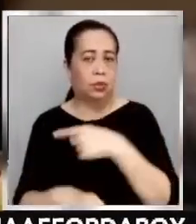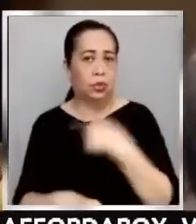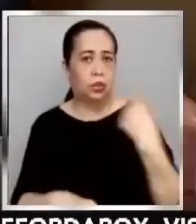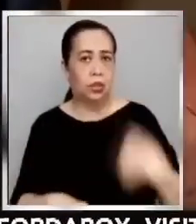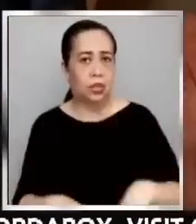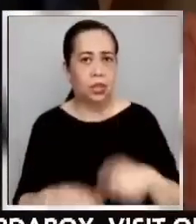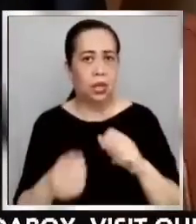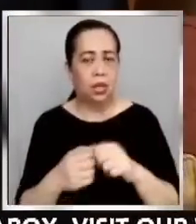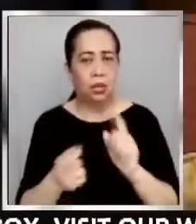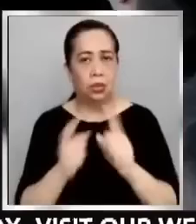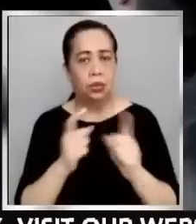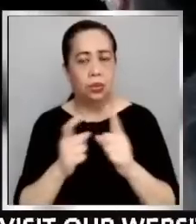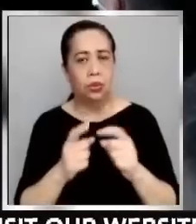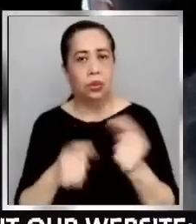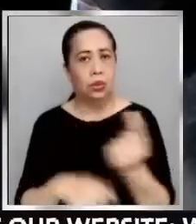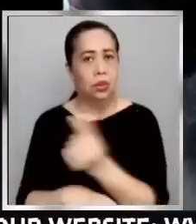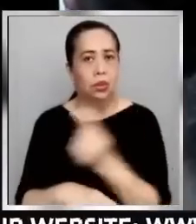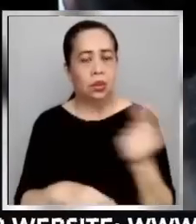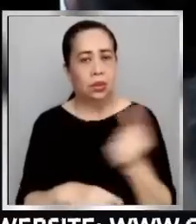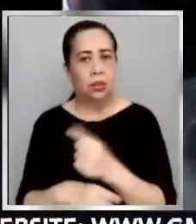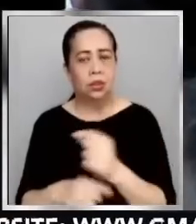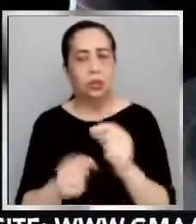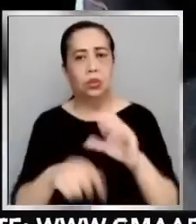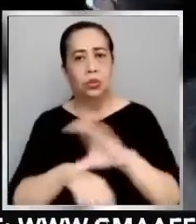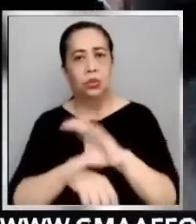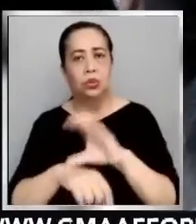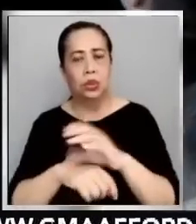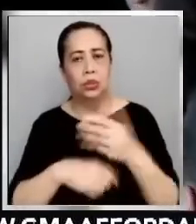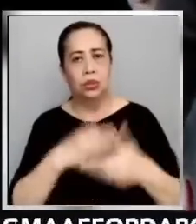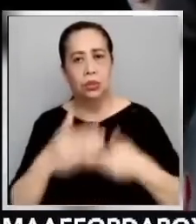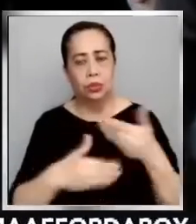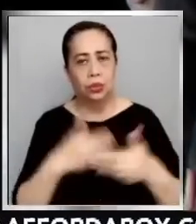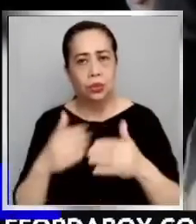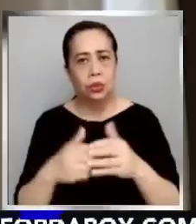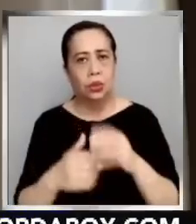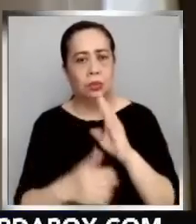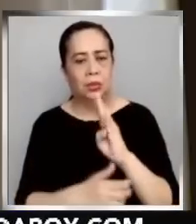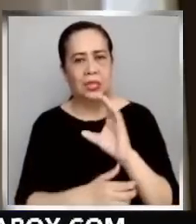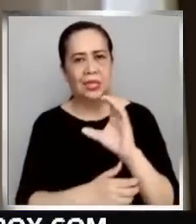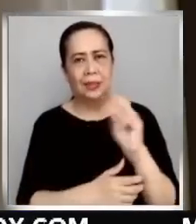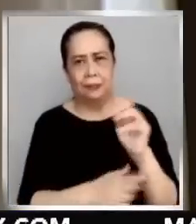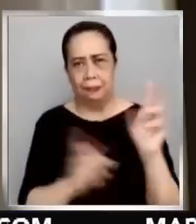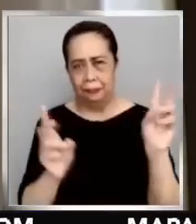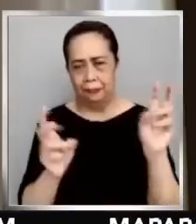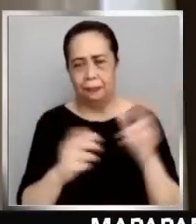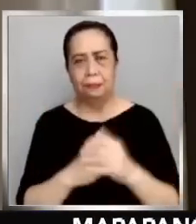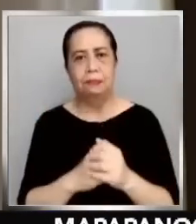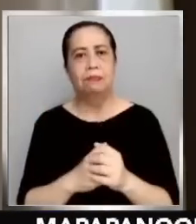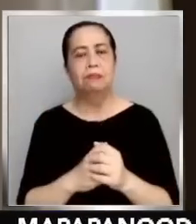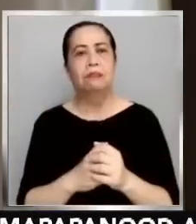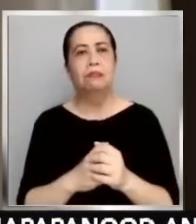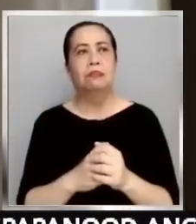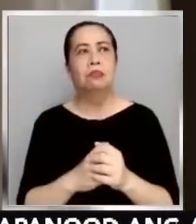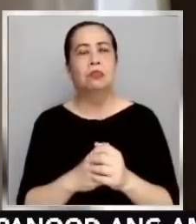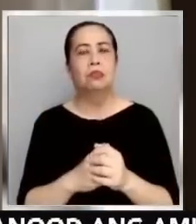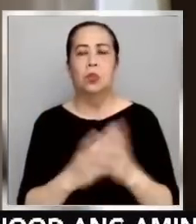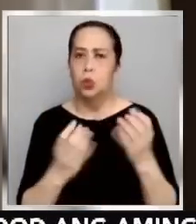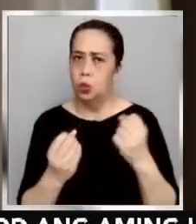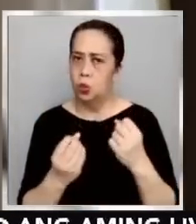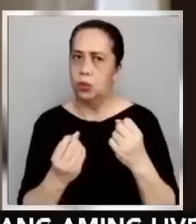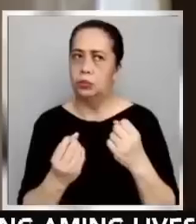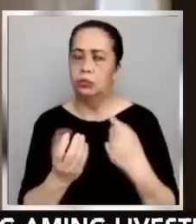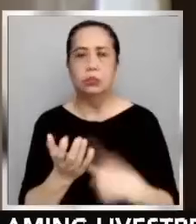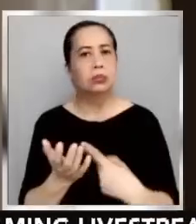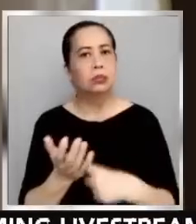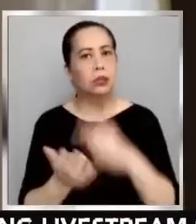pag-uusap nila sa Bilateral Consultation Mechanism o BCM. We intend to discuss in a frank manner issues